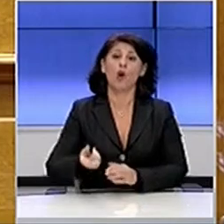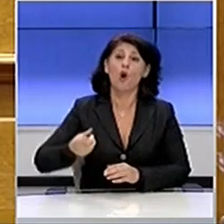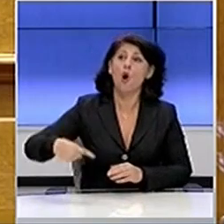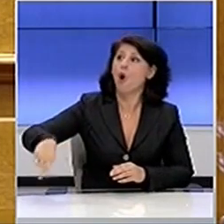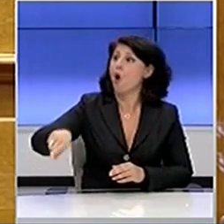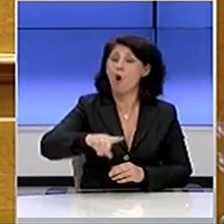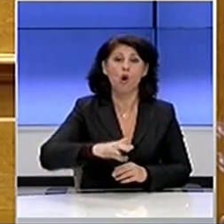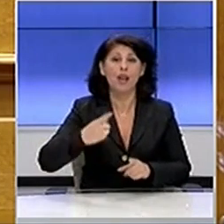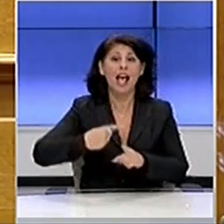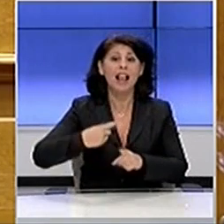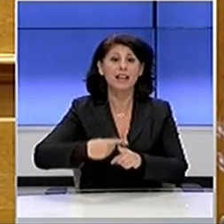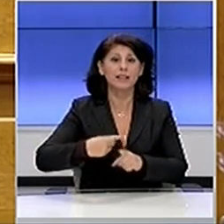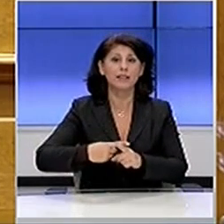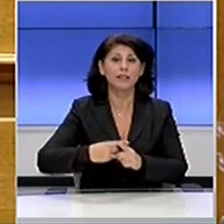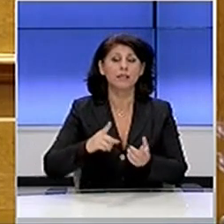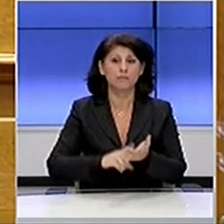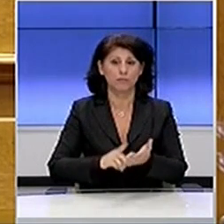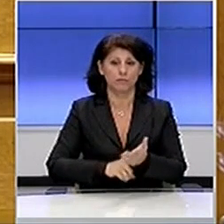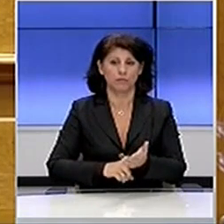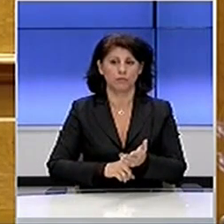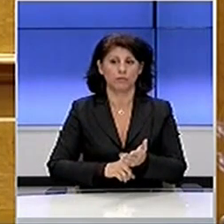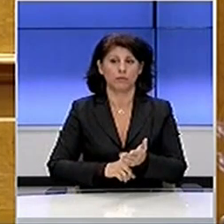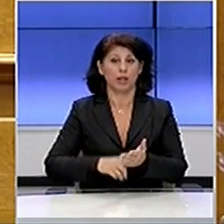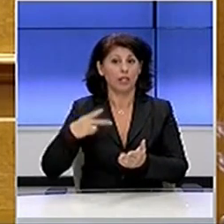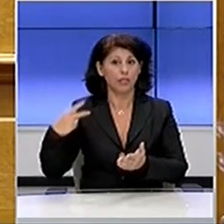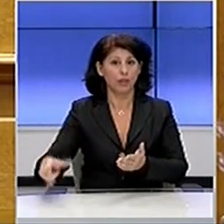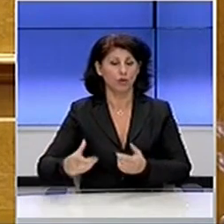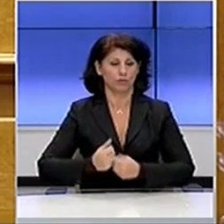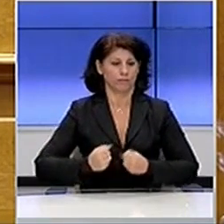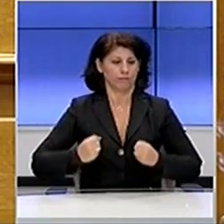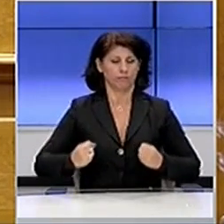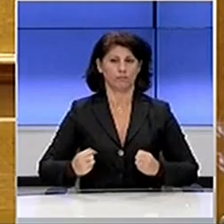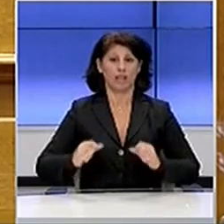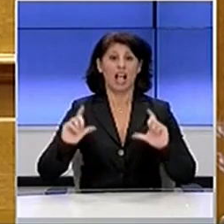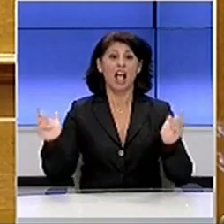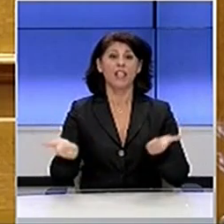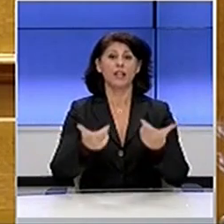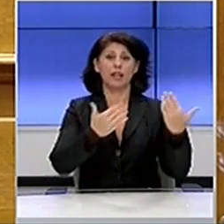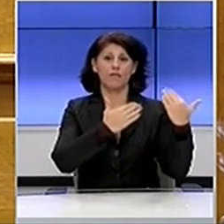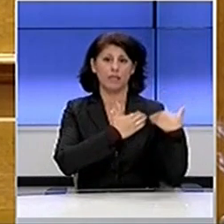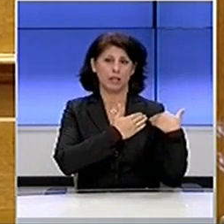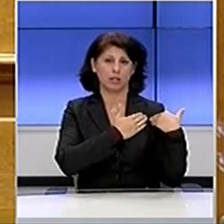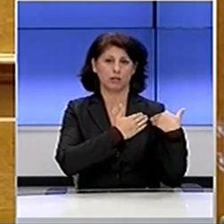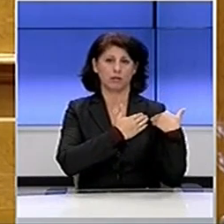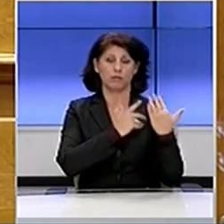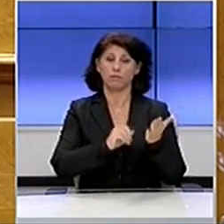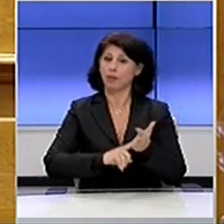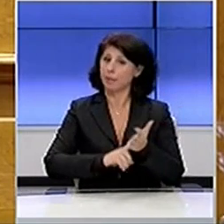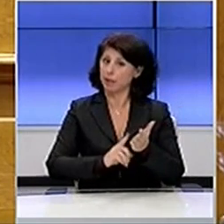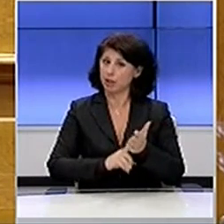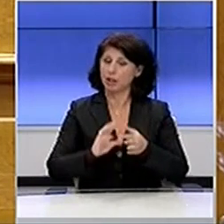Έλληνες καλούνται να υψώσουν το δικό τους ανάστημα εθνικής ευθύνης. Να